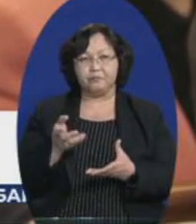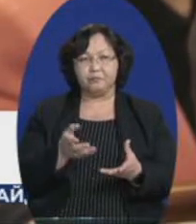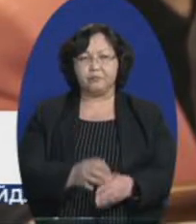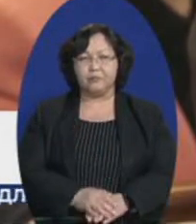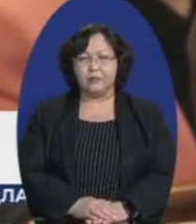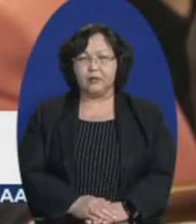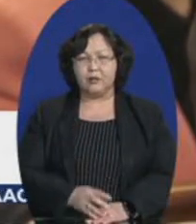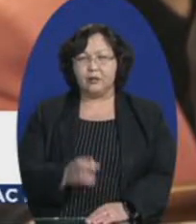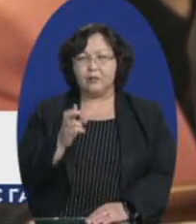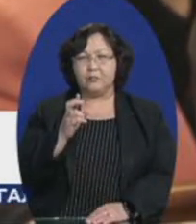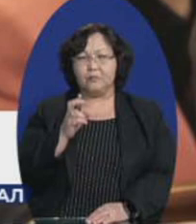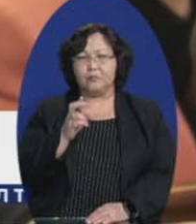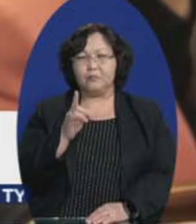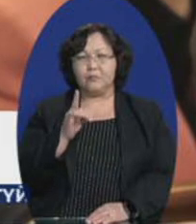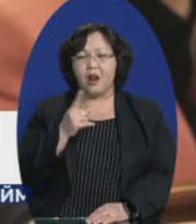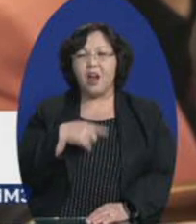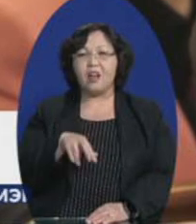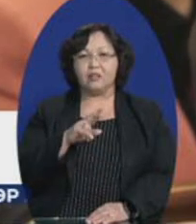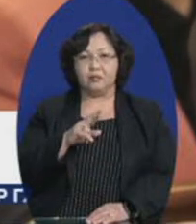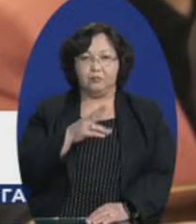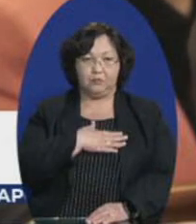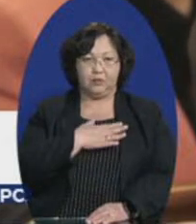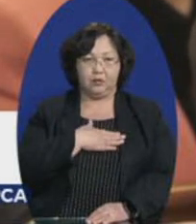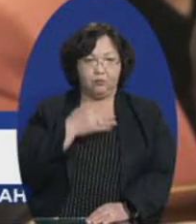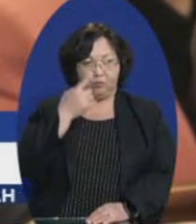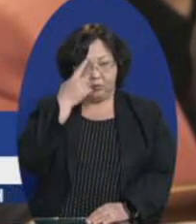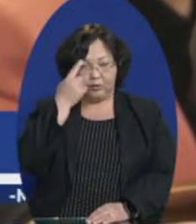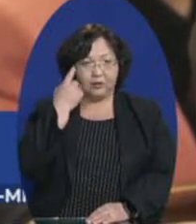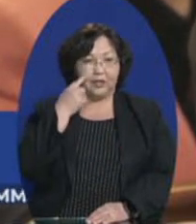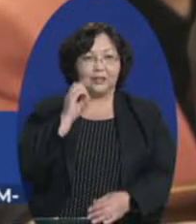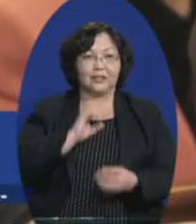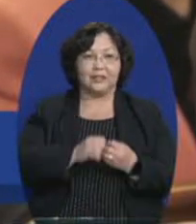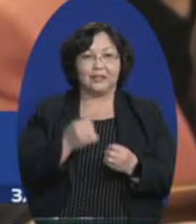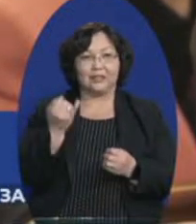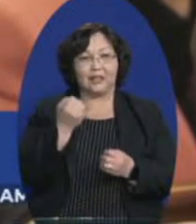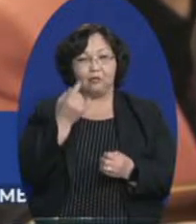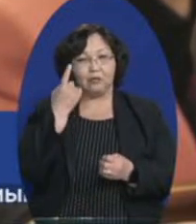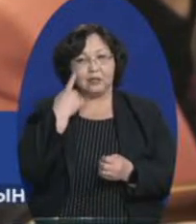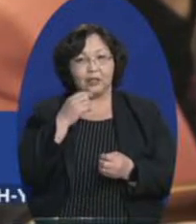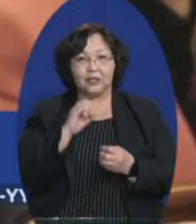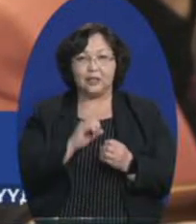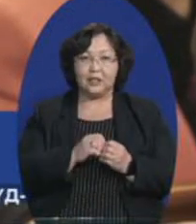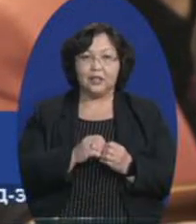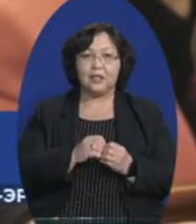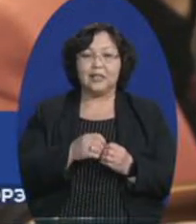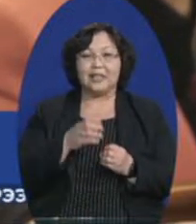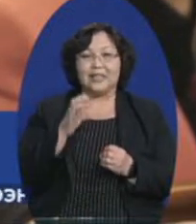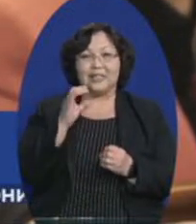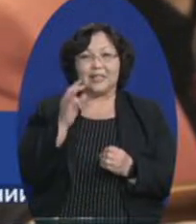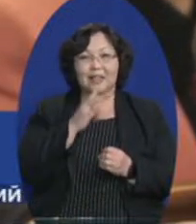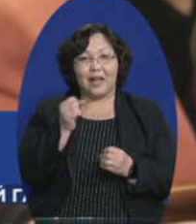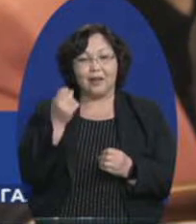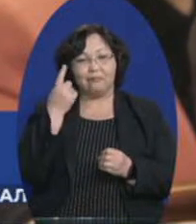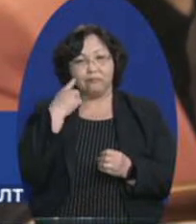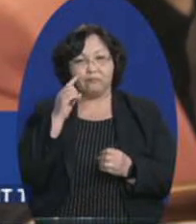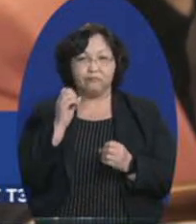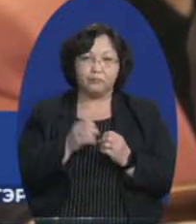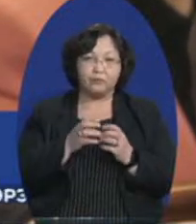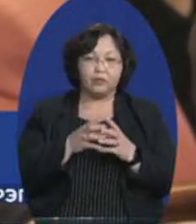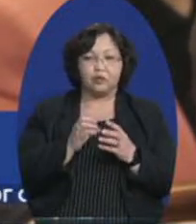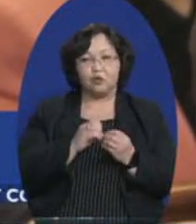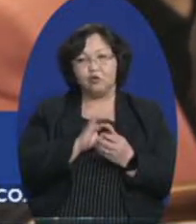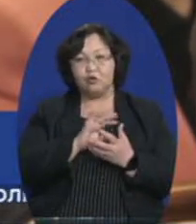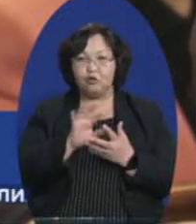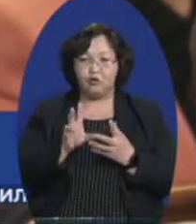А брендинг хөгжүүлнэ гэдэг бол бренд загвар дизайнаас ахгуулаад идээ санаа бусад юмнууд байж байгаа. Тэгээд